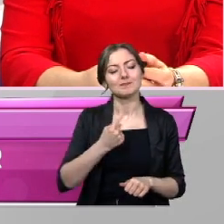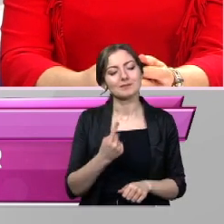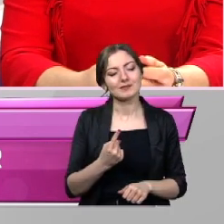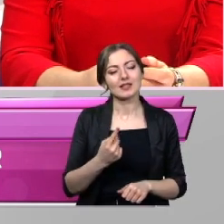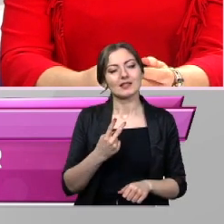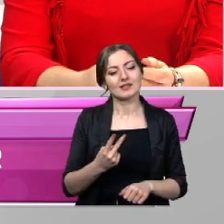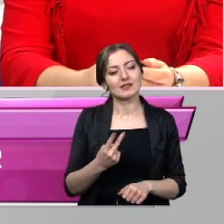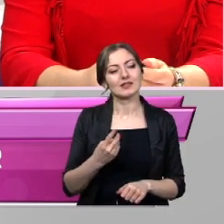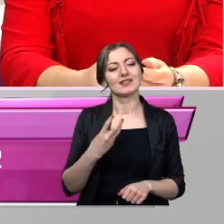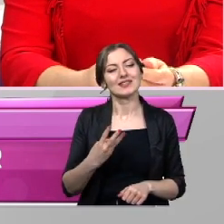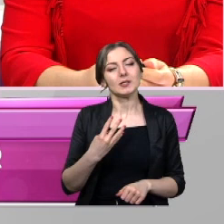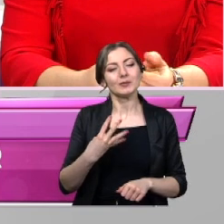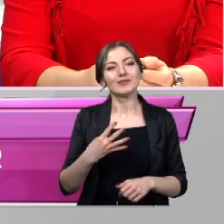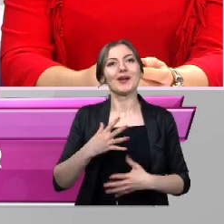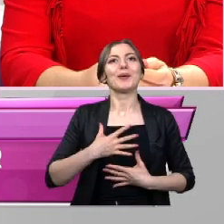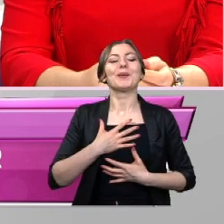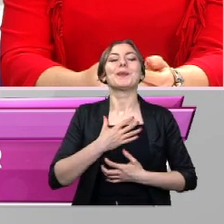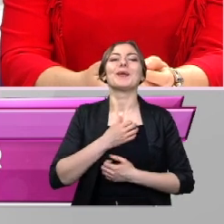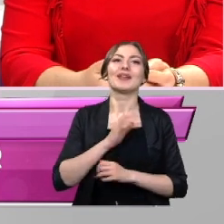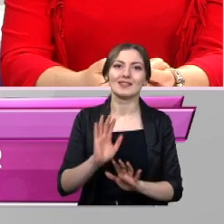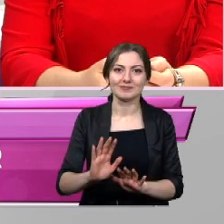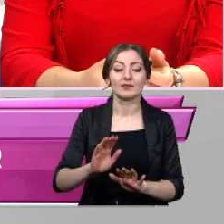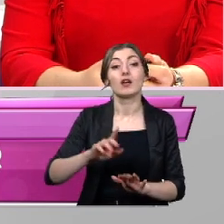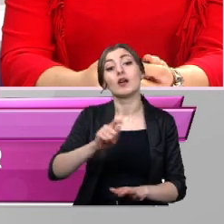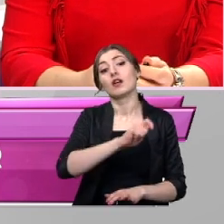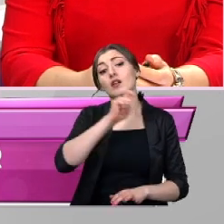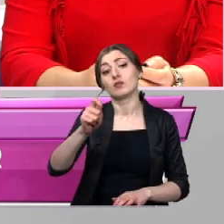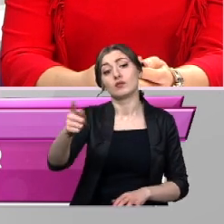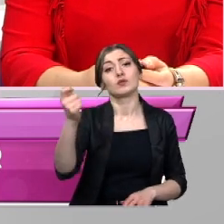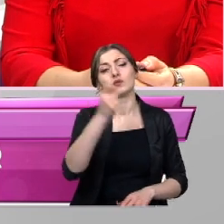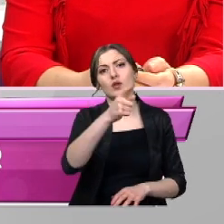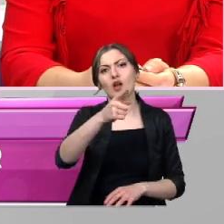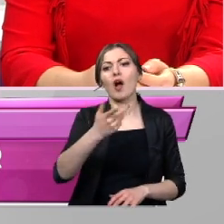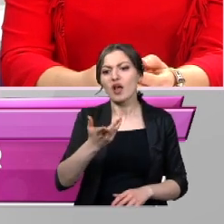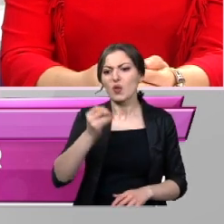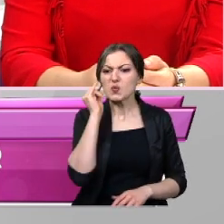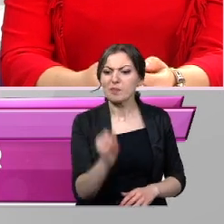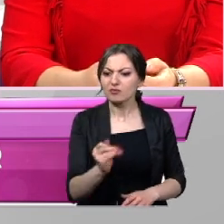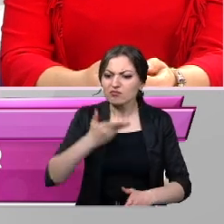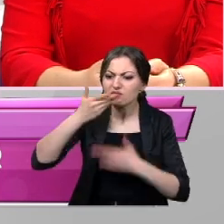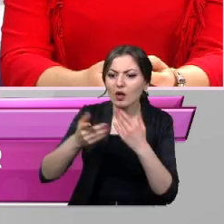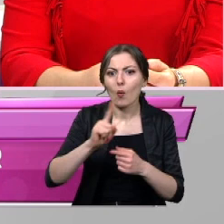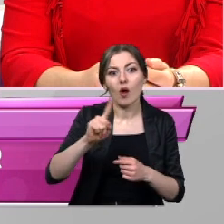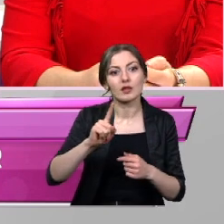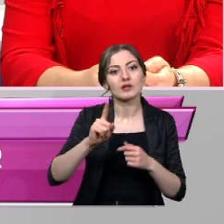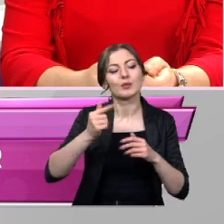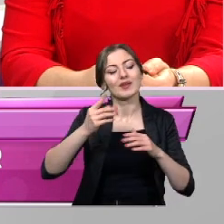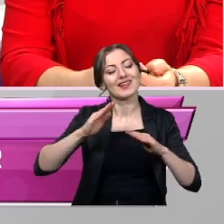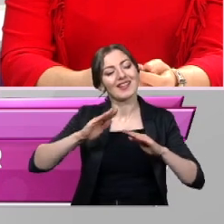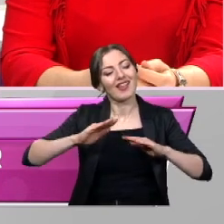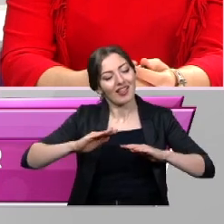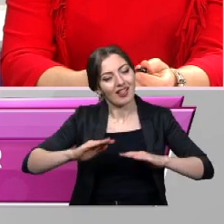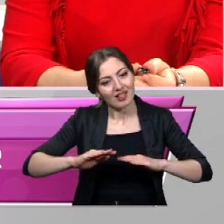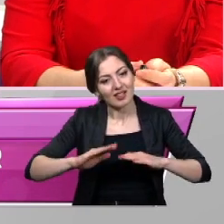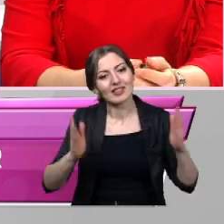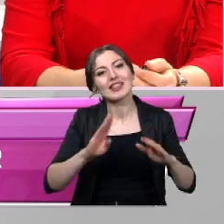söylemeseydim çok iyi bir fikir Çünkü çok Öfkeli konuşmayı engellemiş oluyorsunuz yani ona kadar sayınca biraz sakinleşmiş